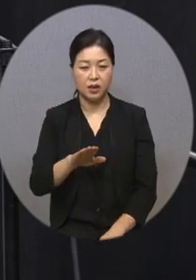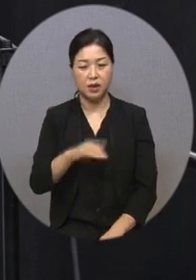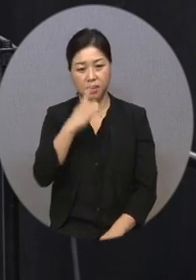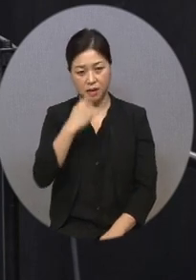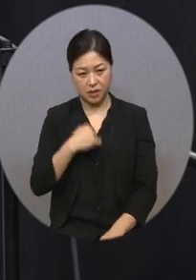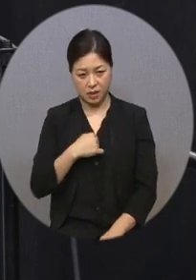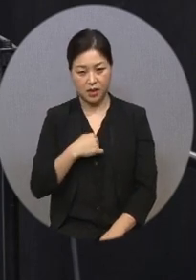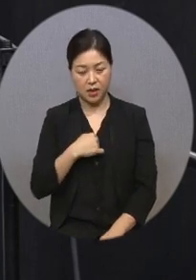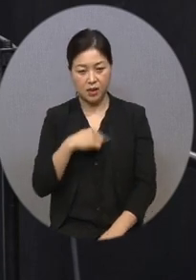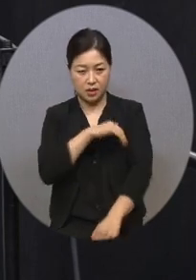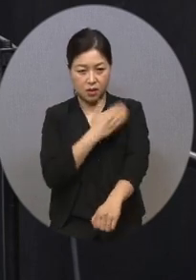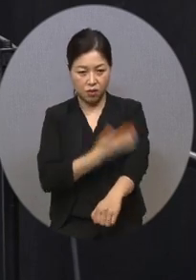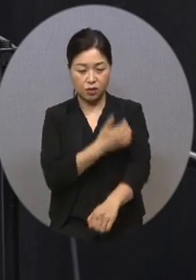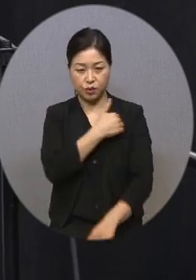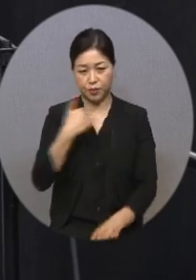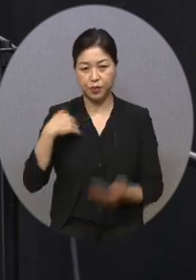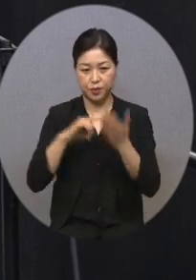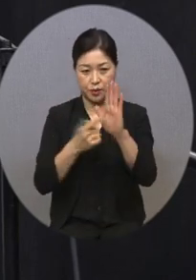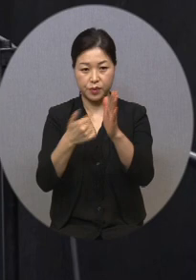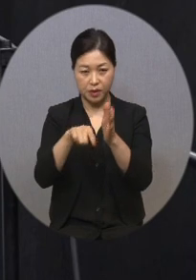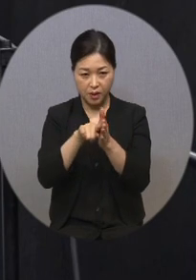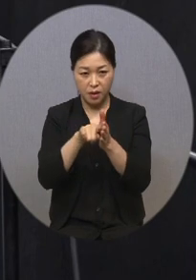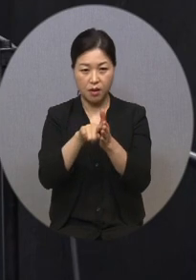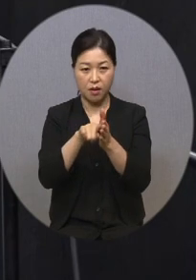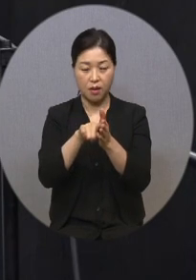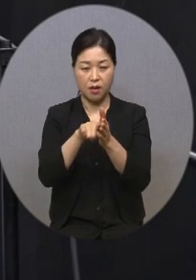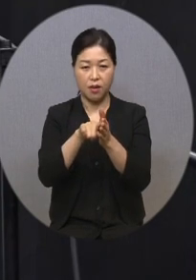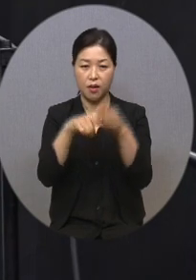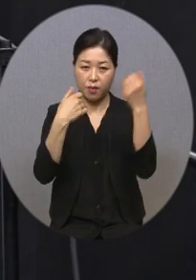마음껏 기장을 펼칠 수 있도록 이런